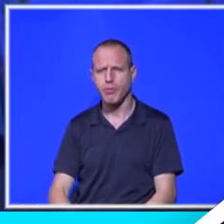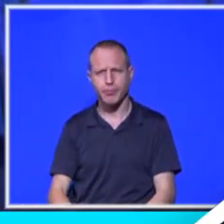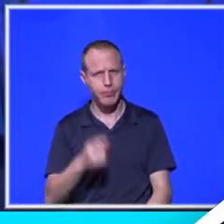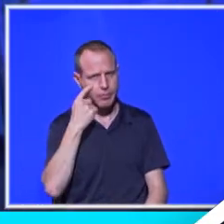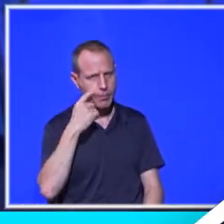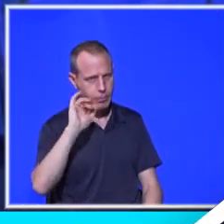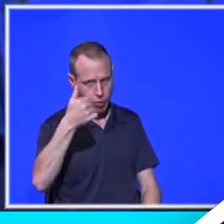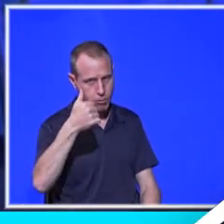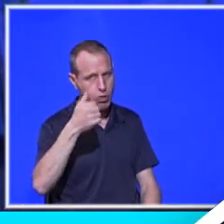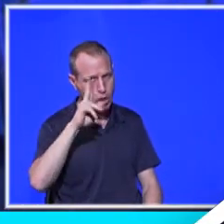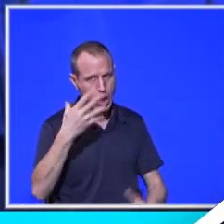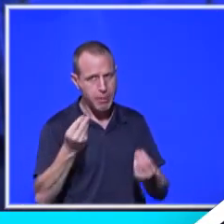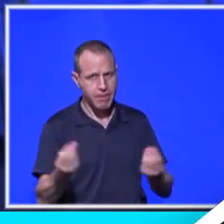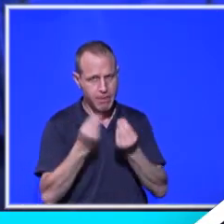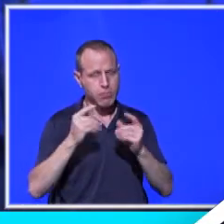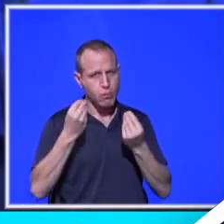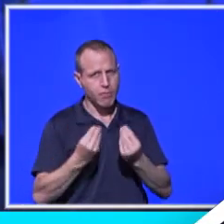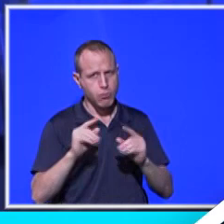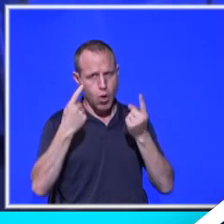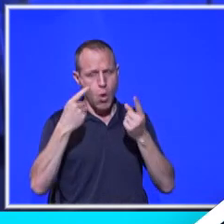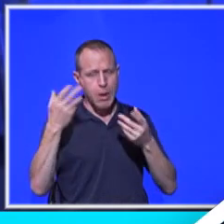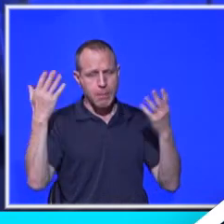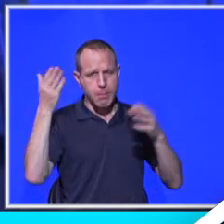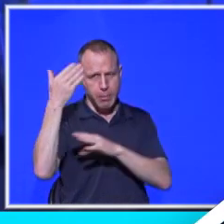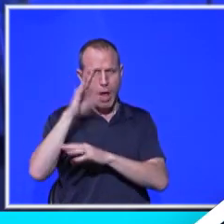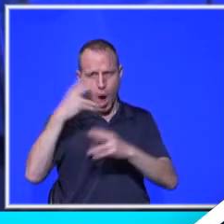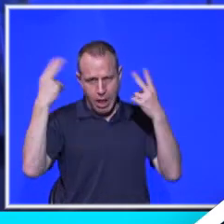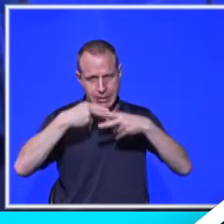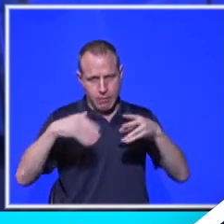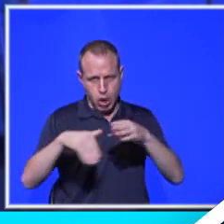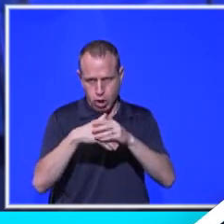קודם כל, יש גם הרבה דברים טובים שקורים במדינה, כן? כל הסכמי השלום האלה זה דבר